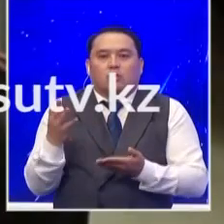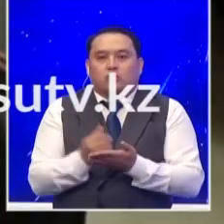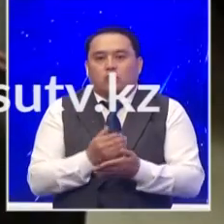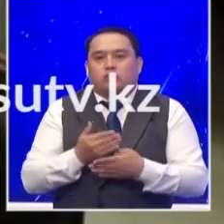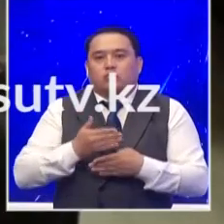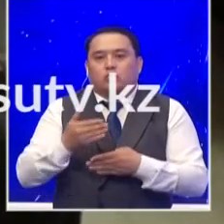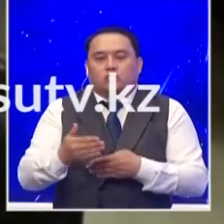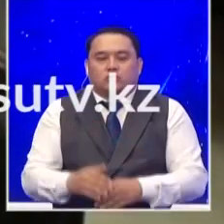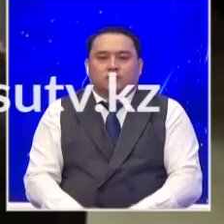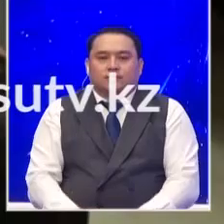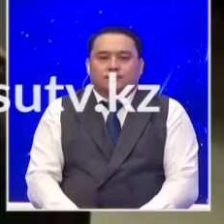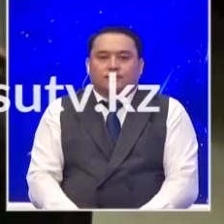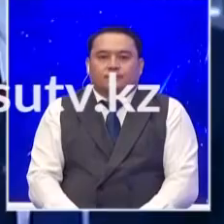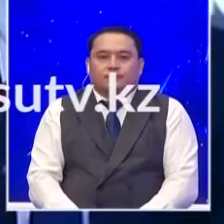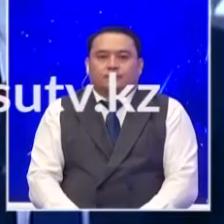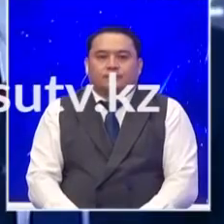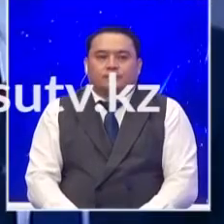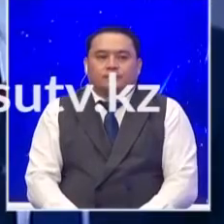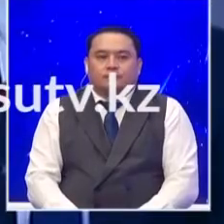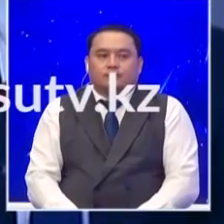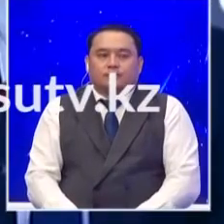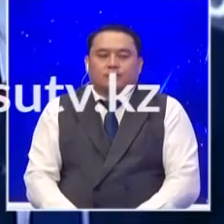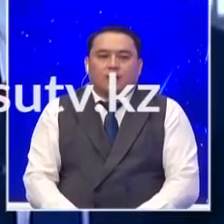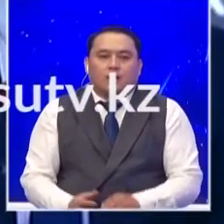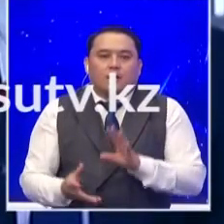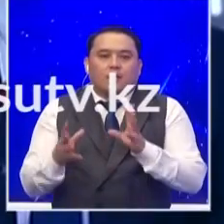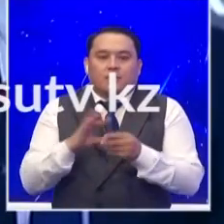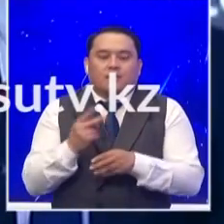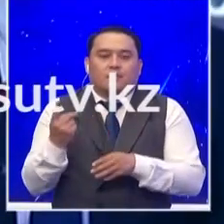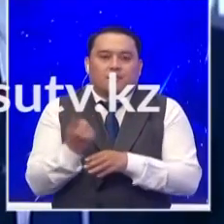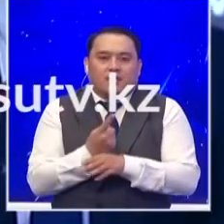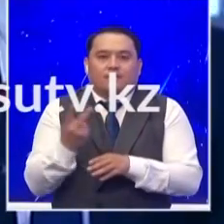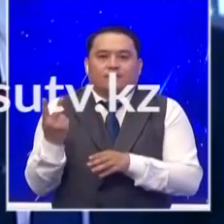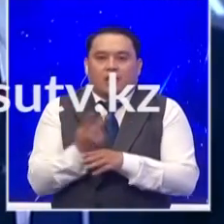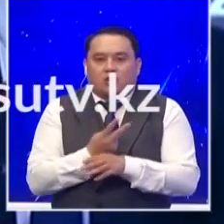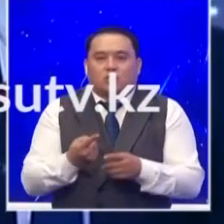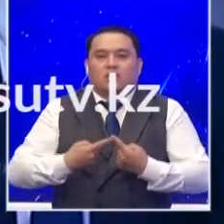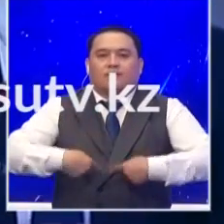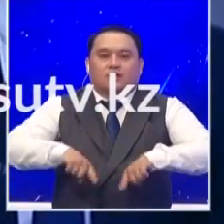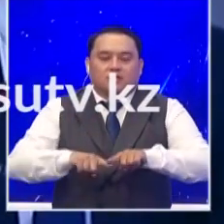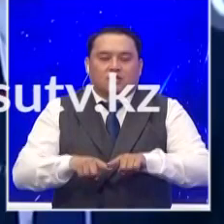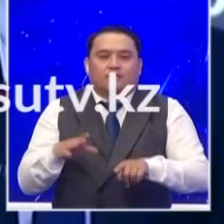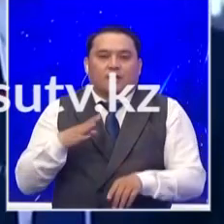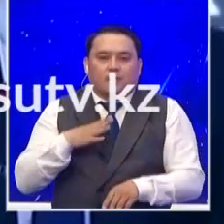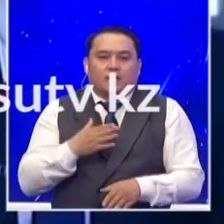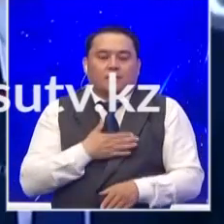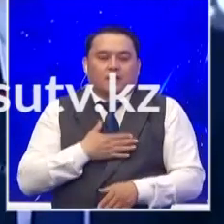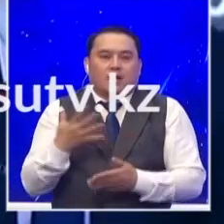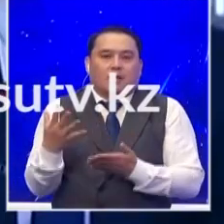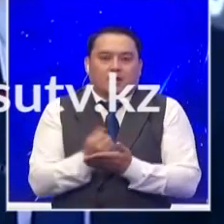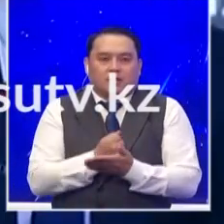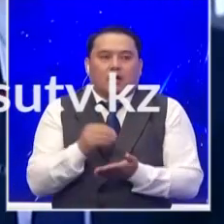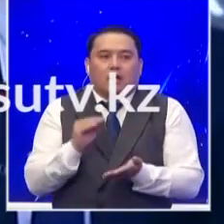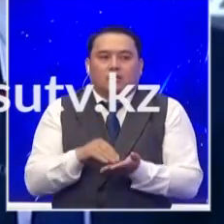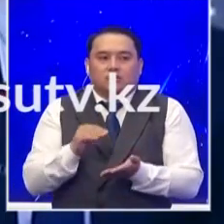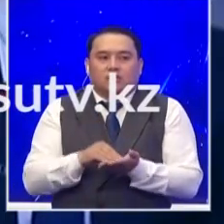позже, говорят специалисты. По результатам первой и второй фаз клинических исследований мы определили